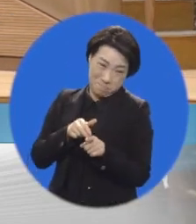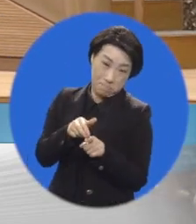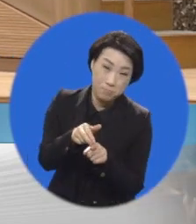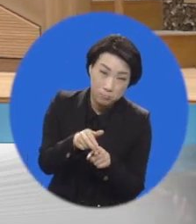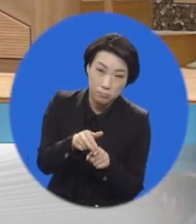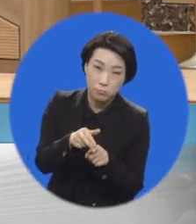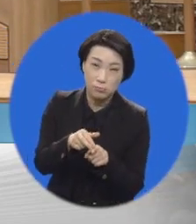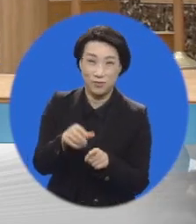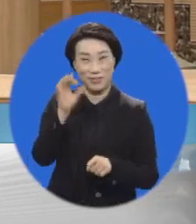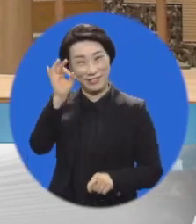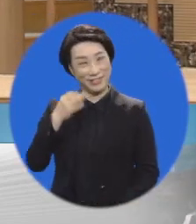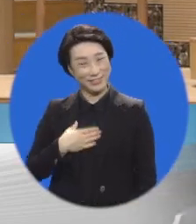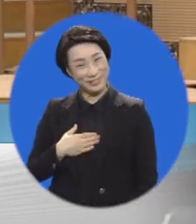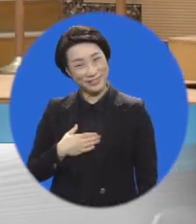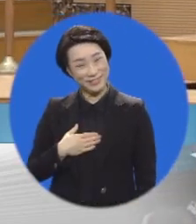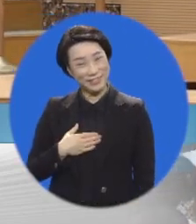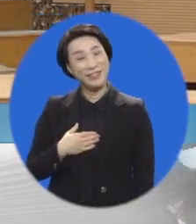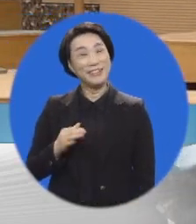자